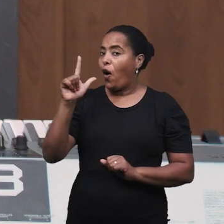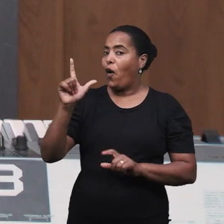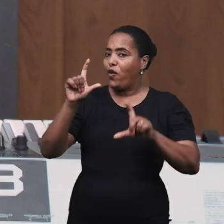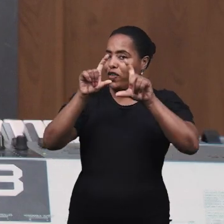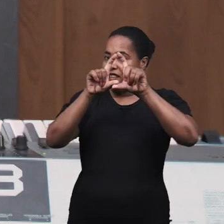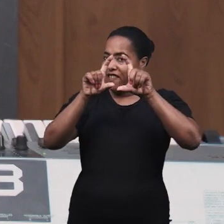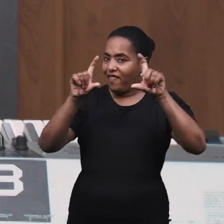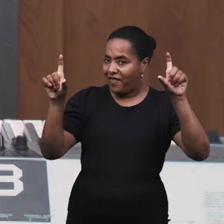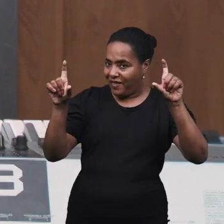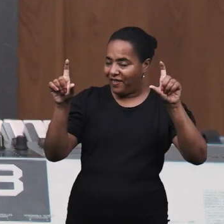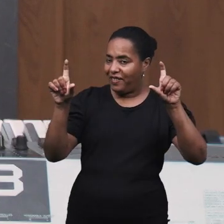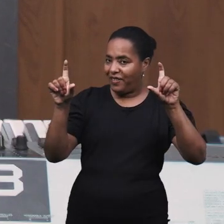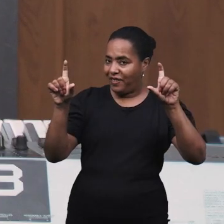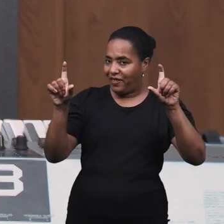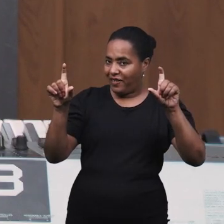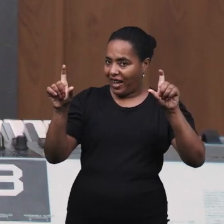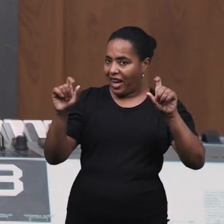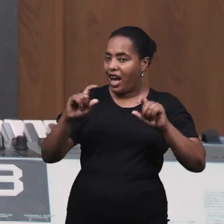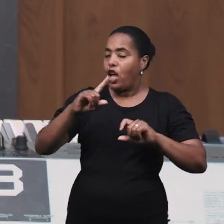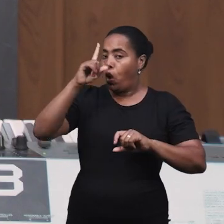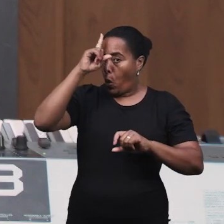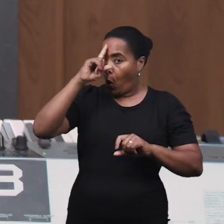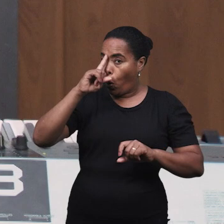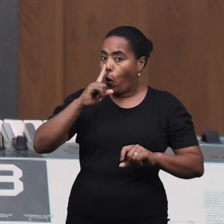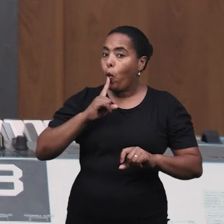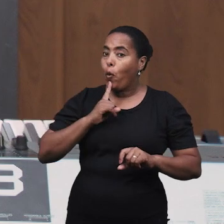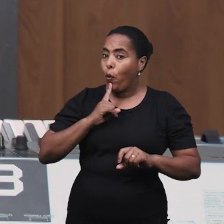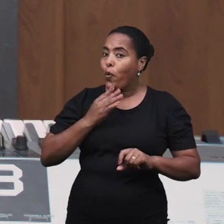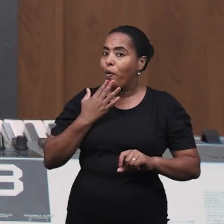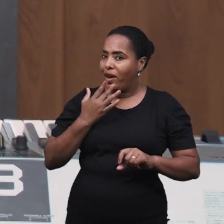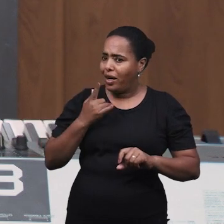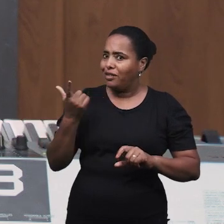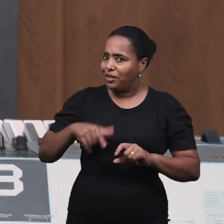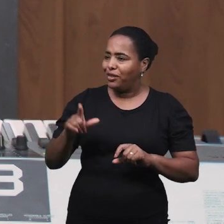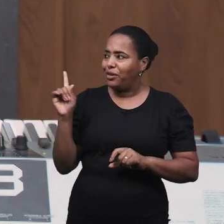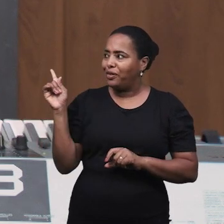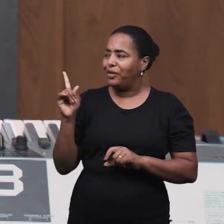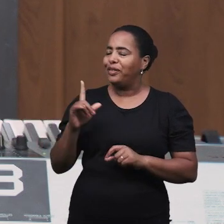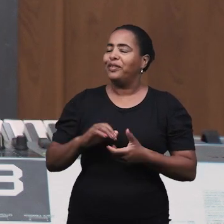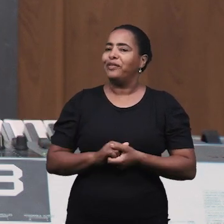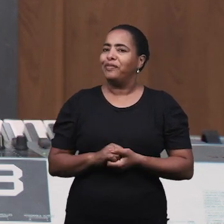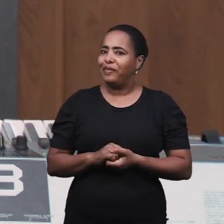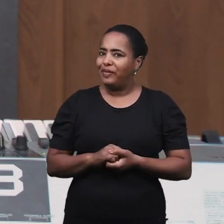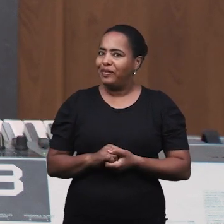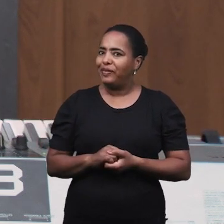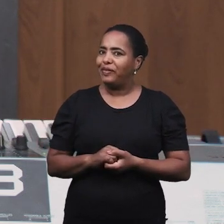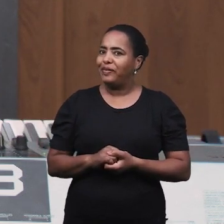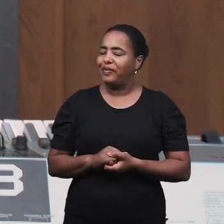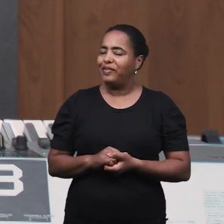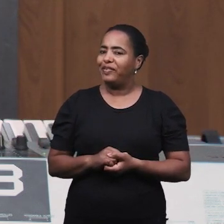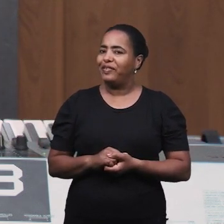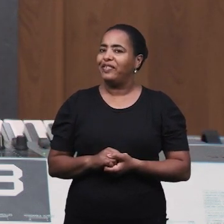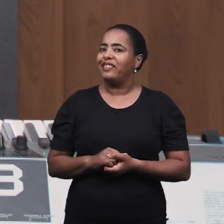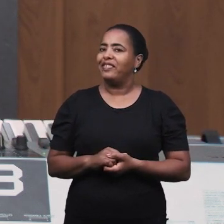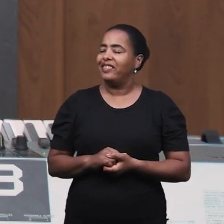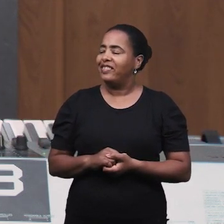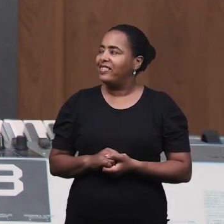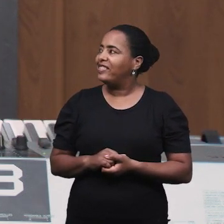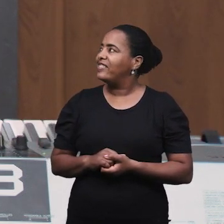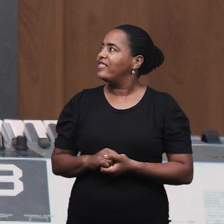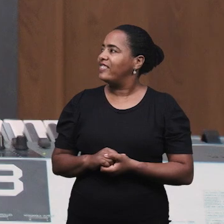Maintenant, la prochaine phrase, qui est la phrase jaune à nouveau. Ré, sol, sol, sol, sol, lá, si,